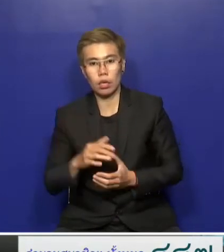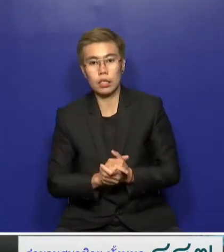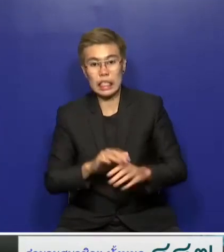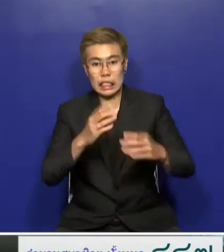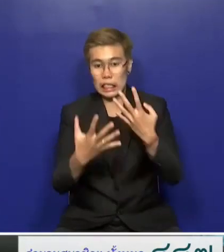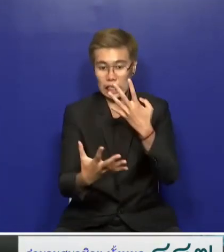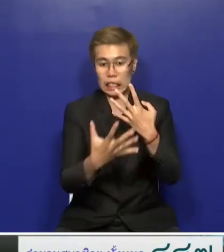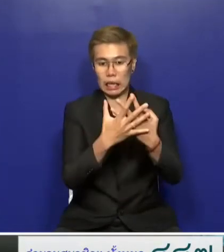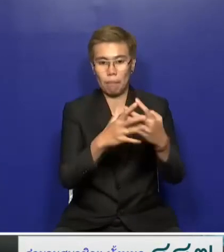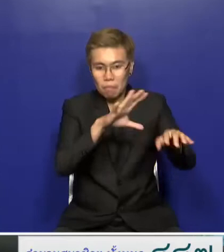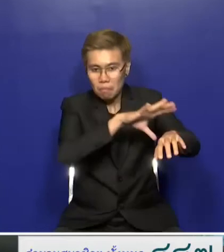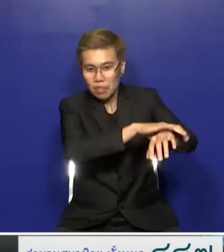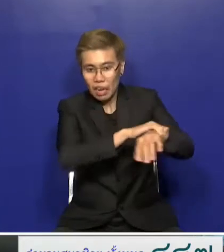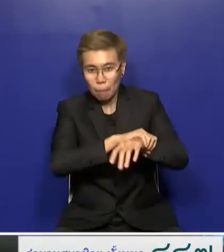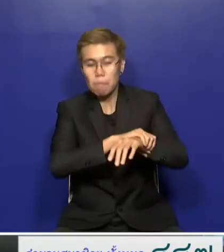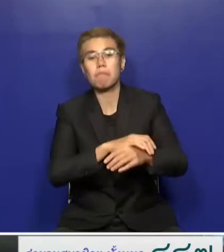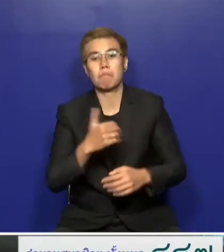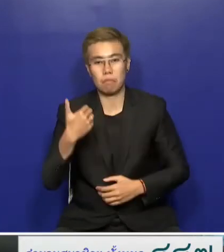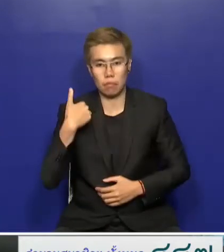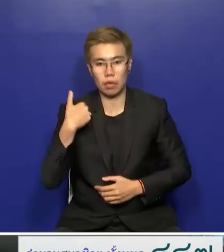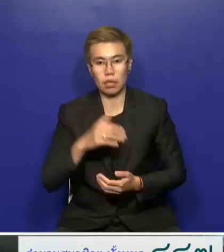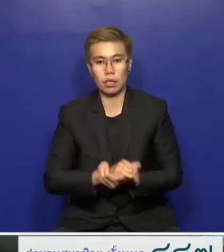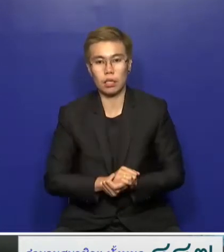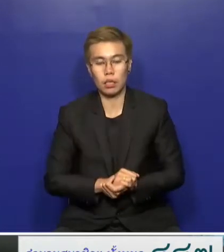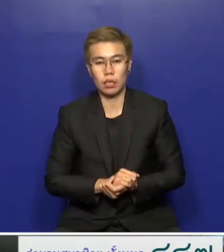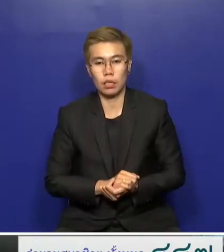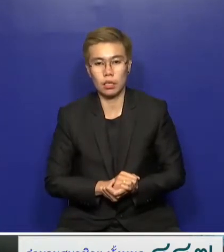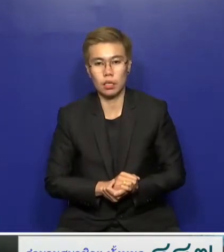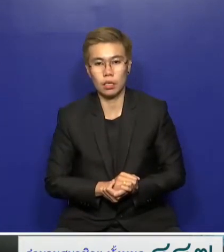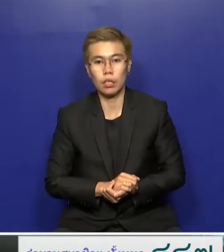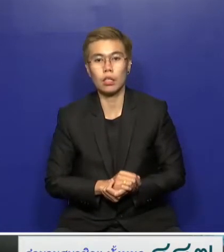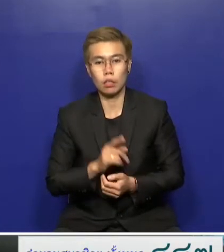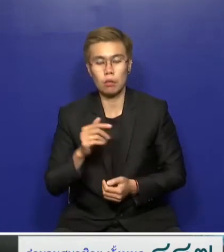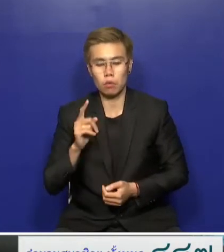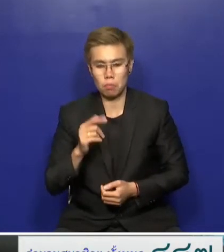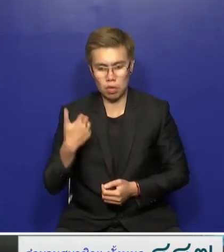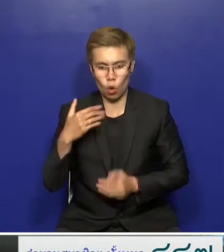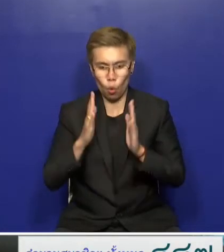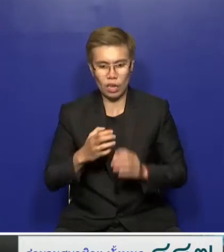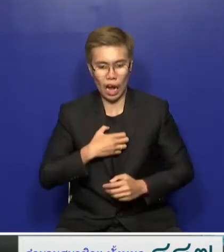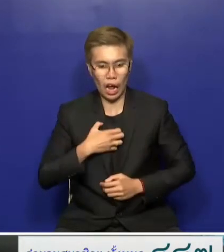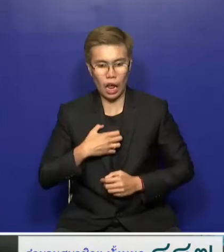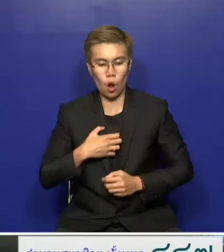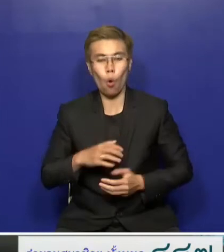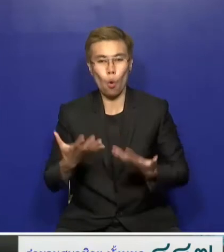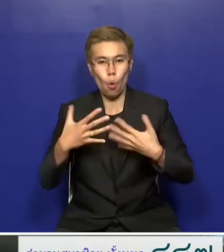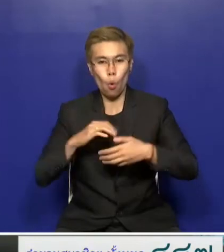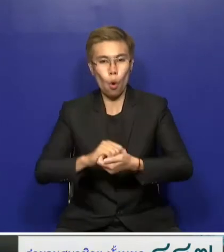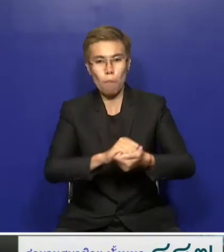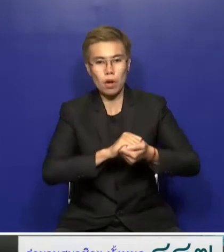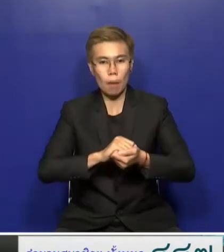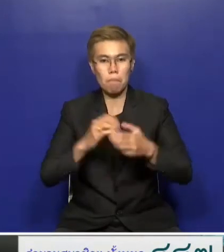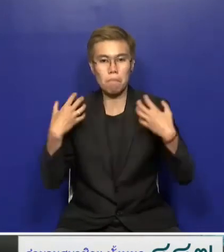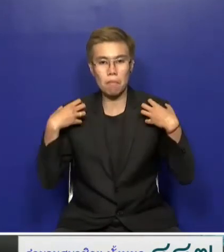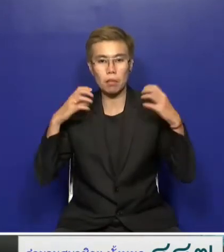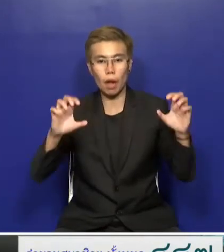โดยเร็วนะครับคนที่จะให้ความร่วมมือรัฐมีเยอะแยะอีกเรื่องหนึ่งผมขออนุญ